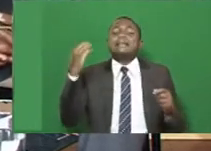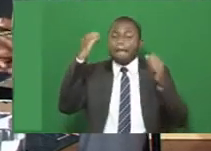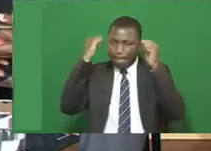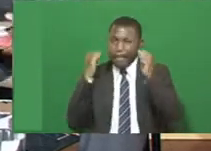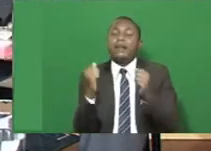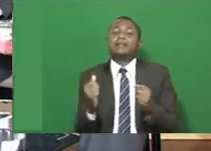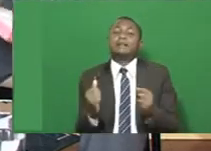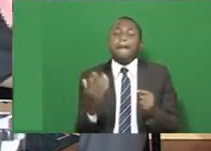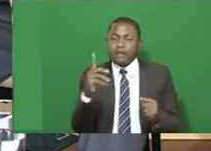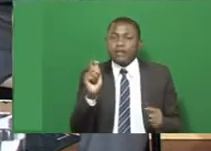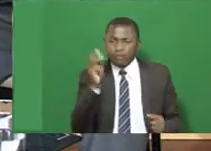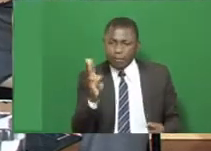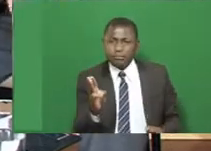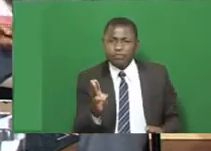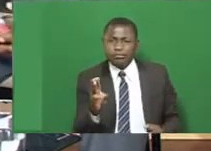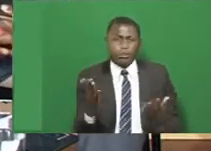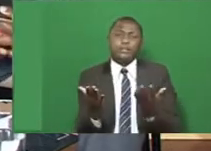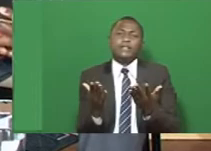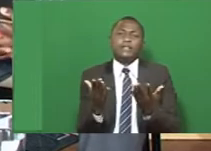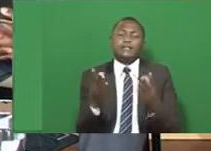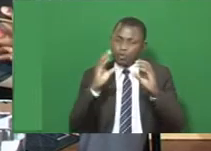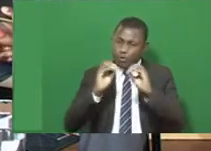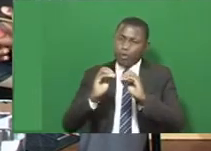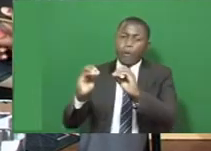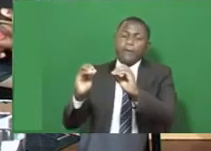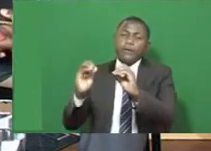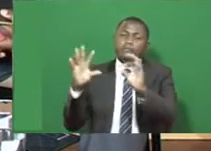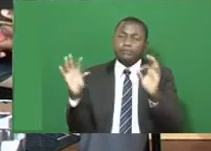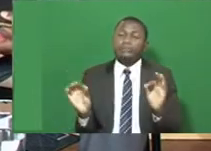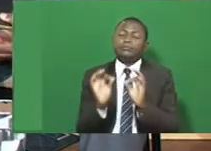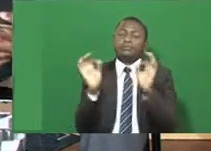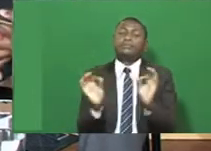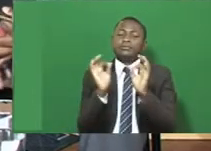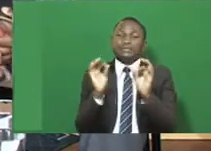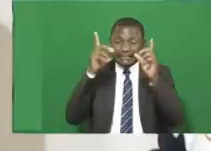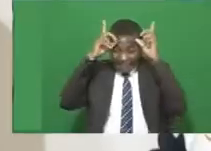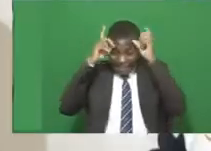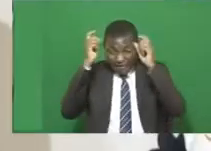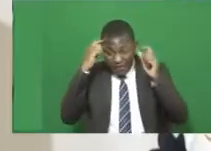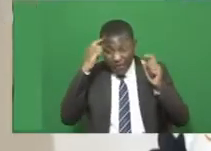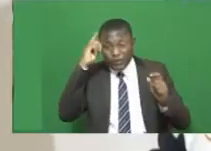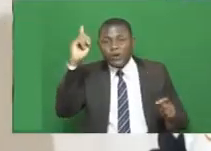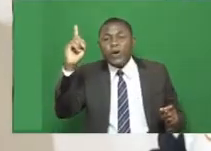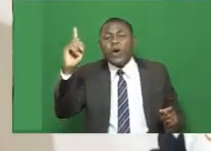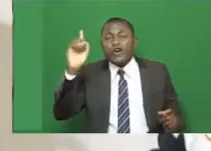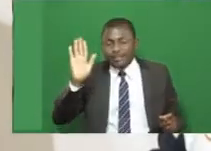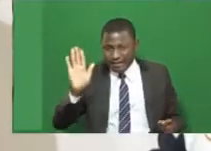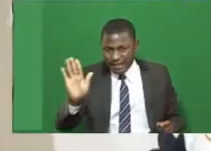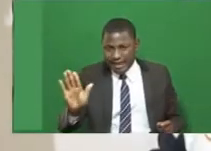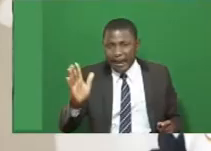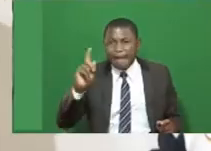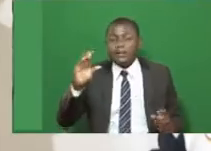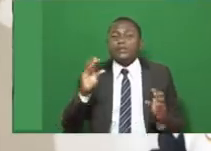neukuru hwake nesimba raainaro. But the problem inouya pakuteerera. Anoziva kuti Mwari ariko asi